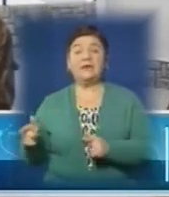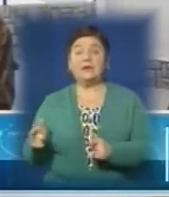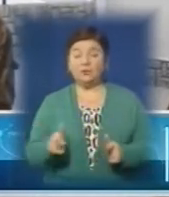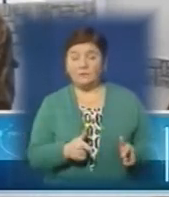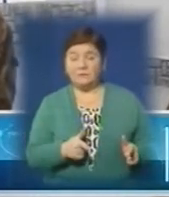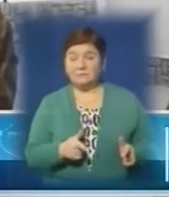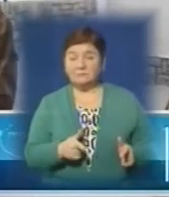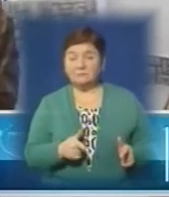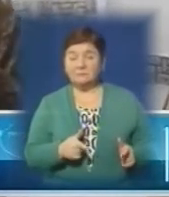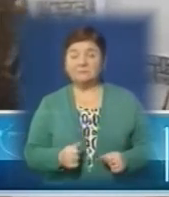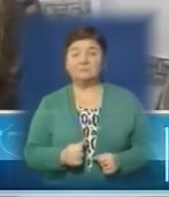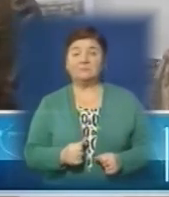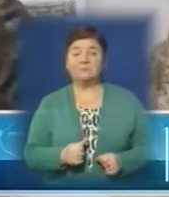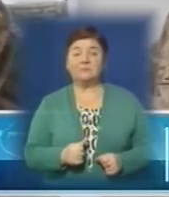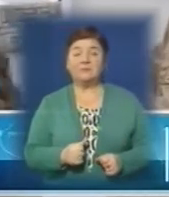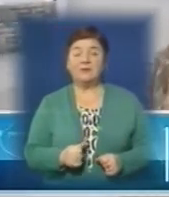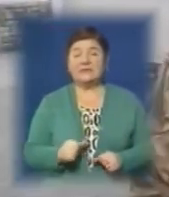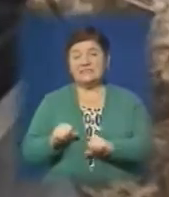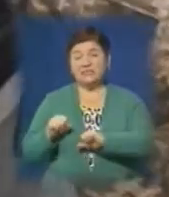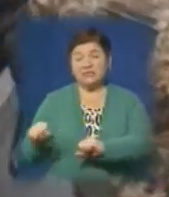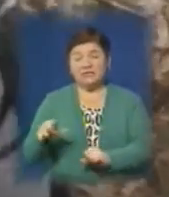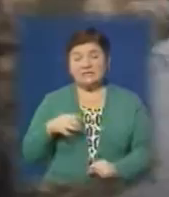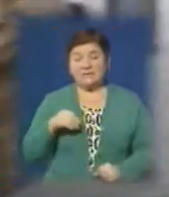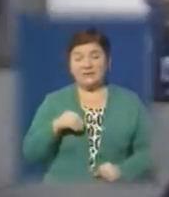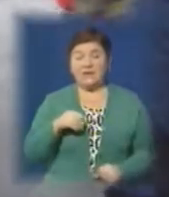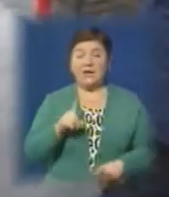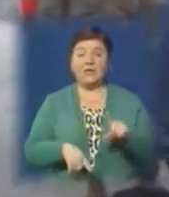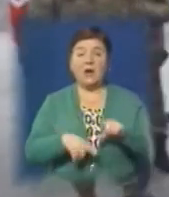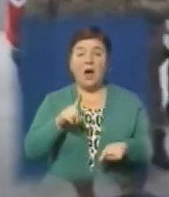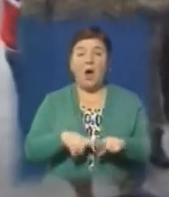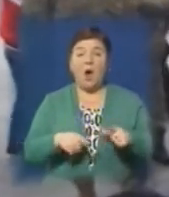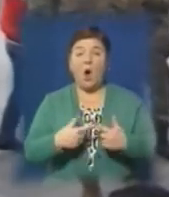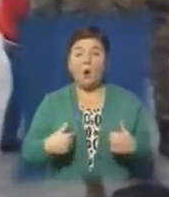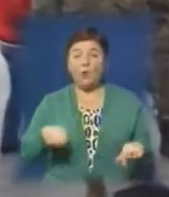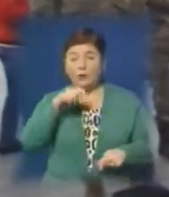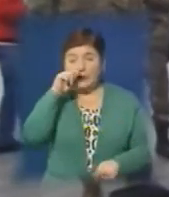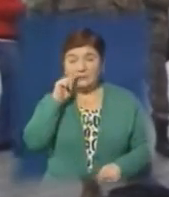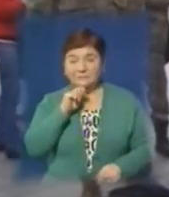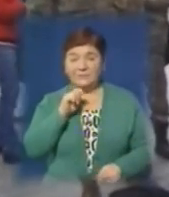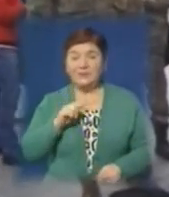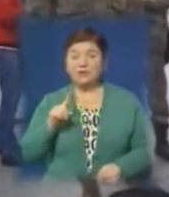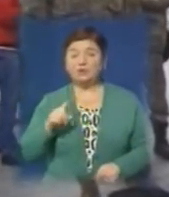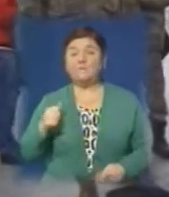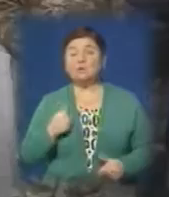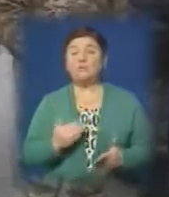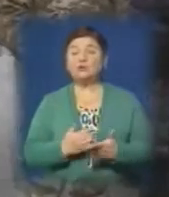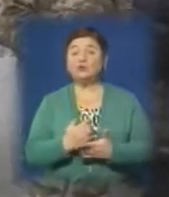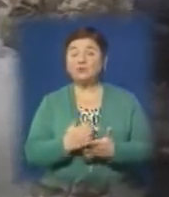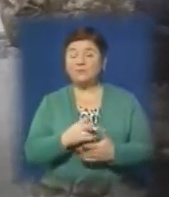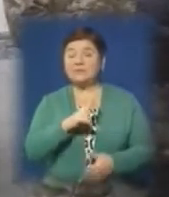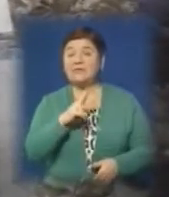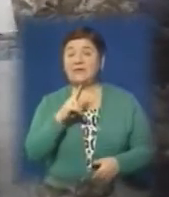момент в захисті своєї родини. Система підготовки резервістів передбачає, що військовослужбовці,